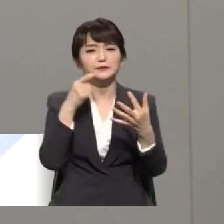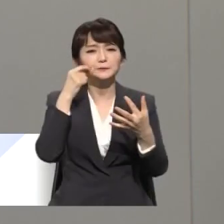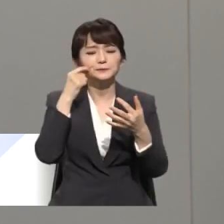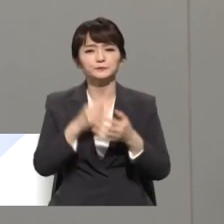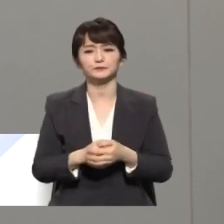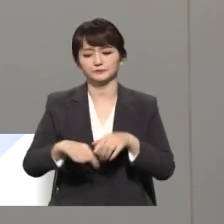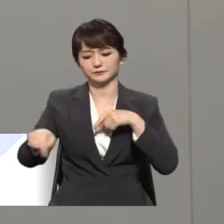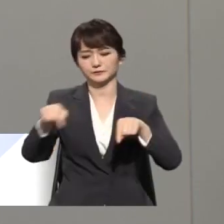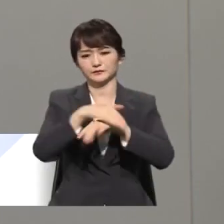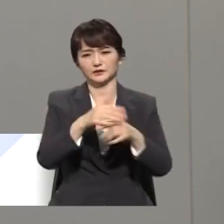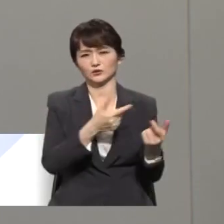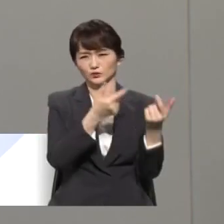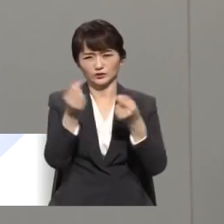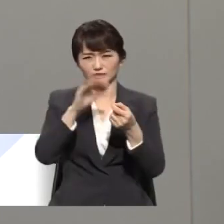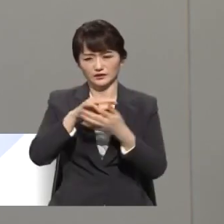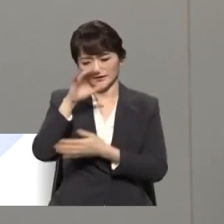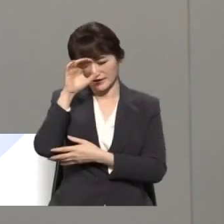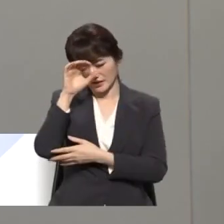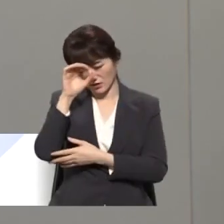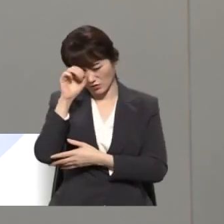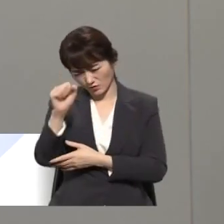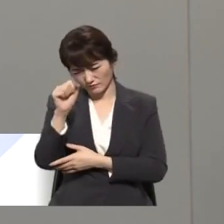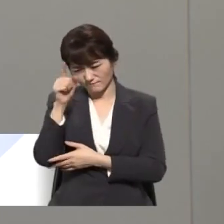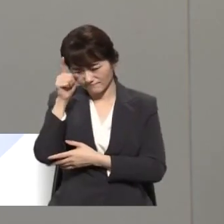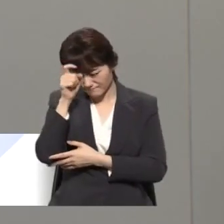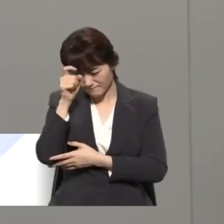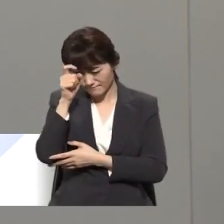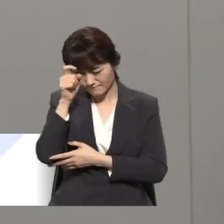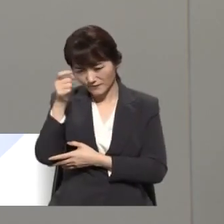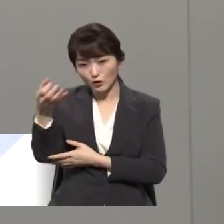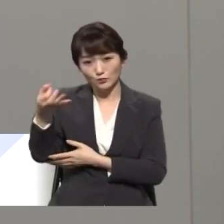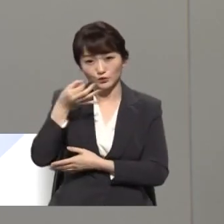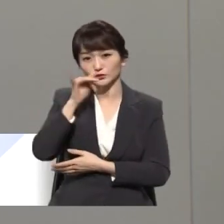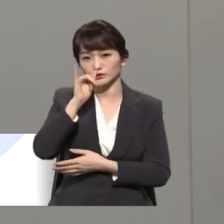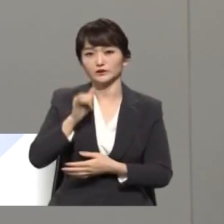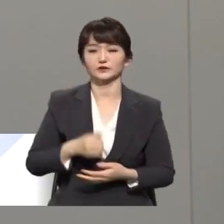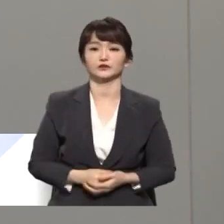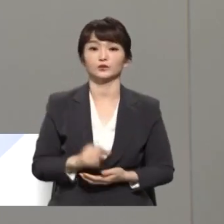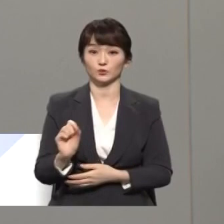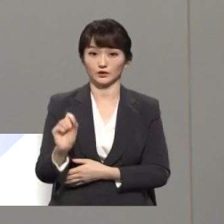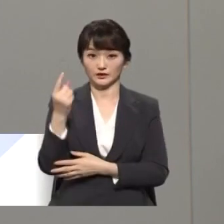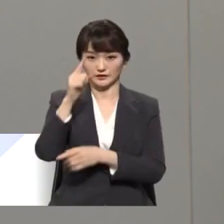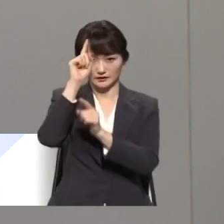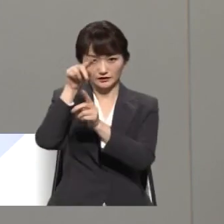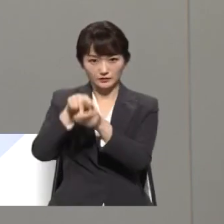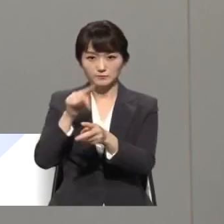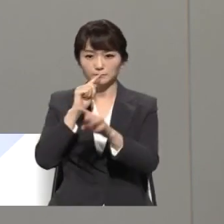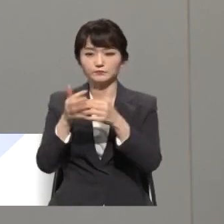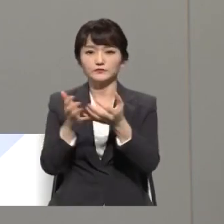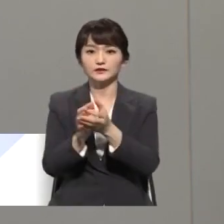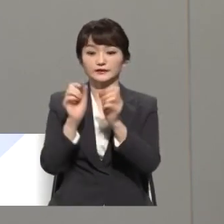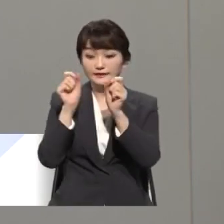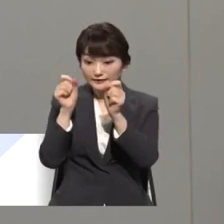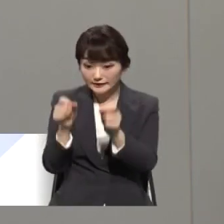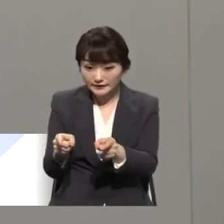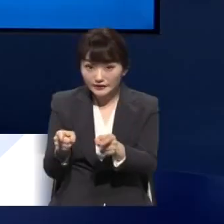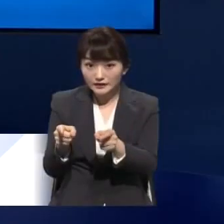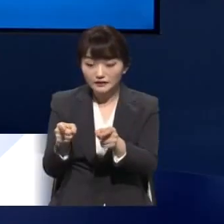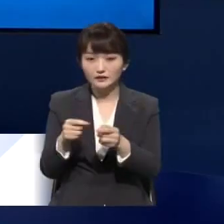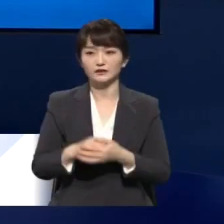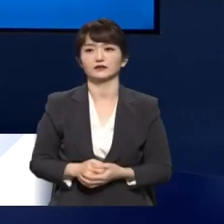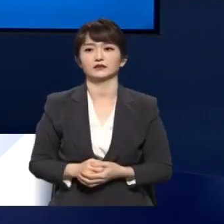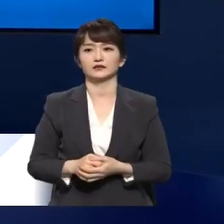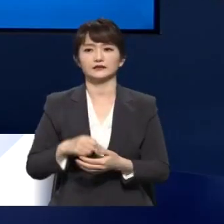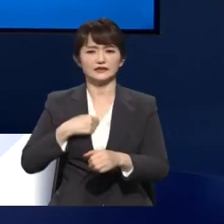일관성이 아작 고집불통의 모습으로 비춰져 씁니다 이 때문에 이제 명 후보와 민주당은 기회가 있을 때마다 저희들의